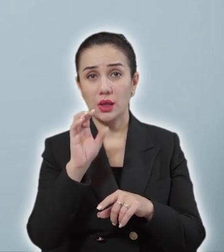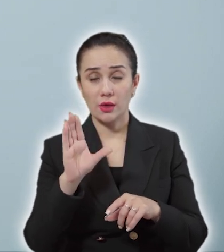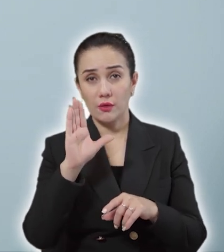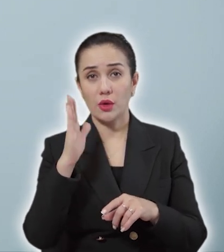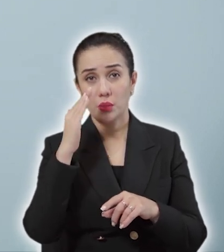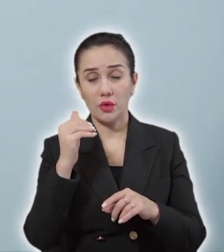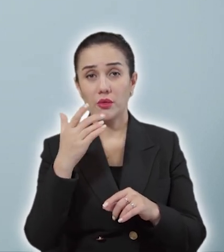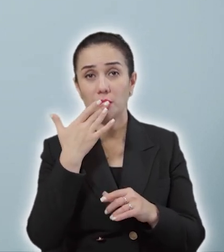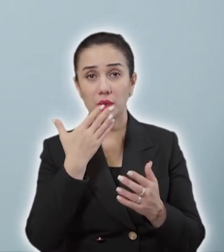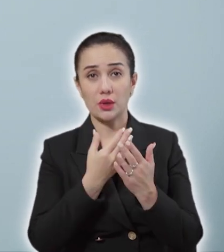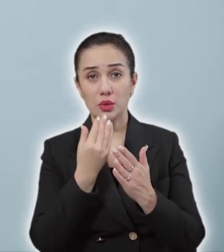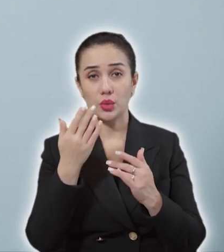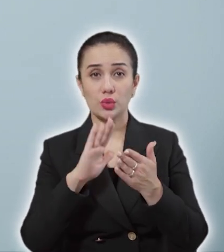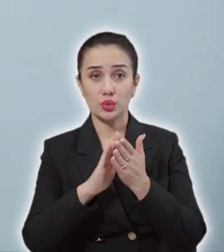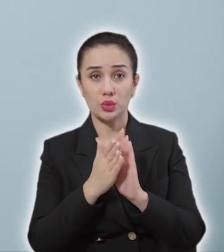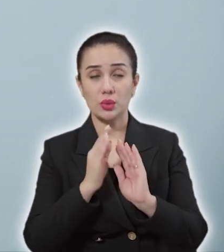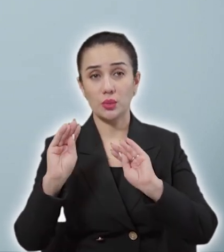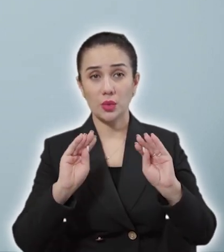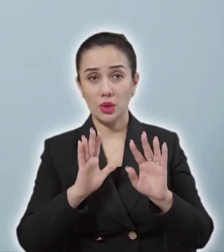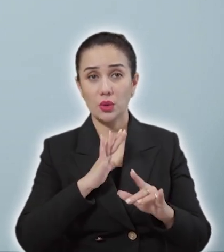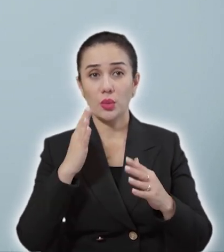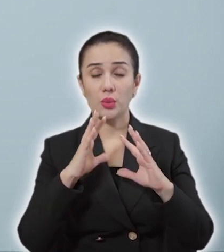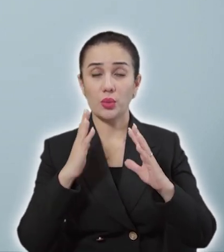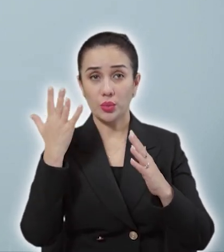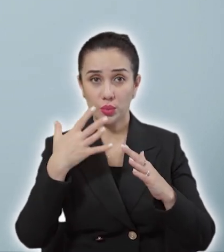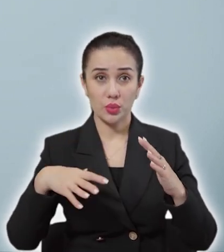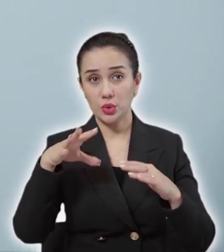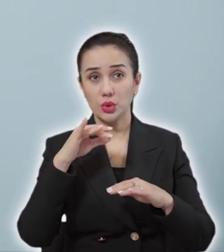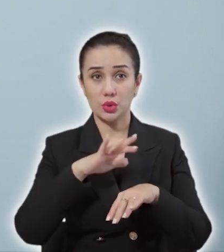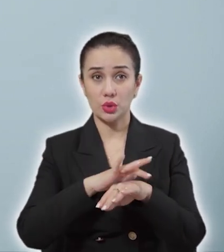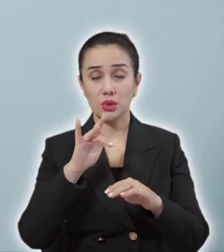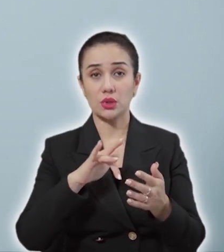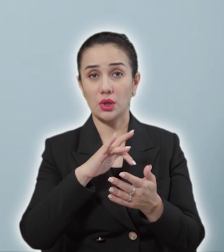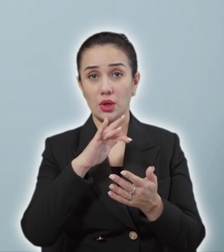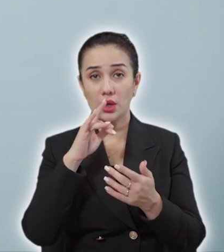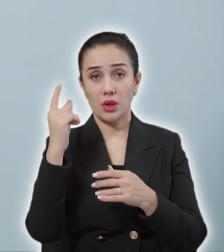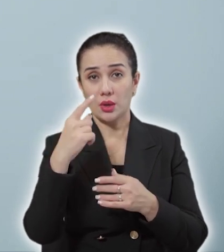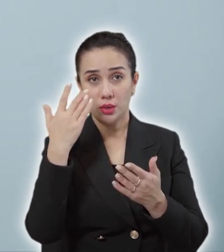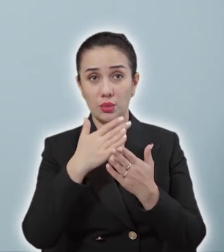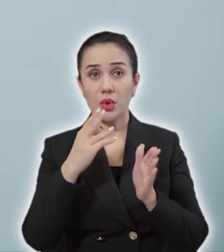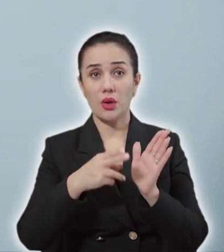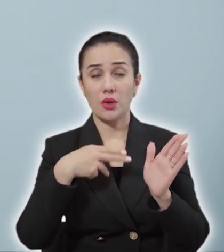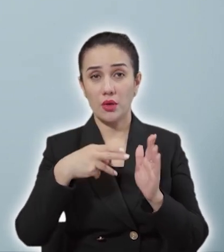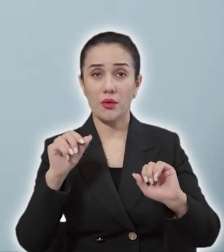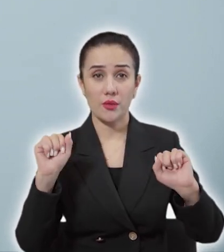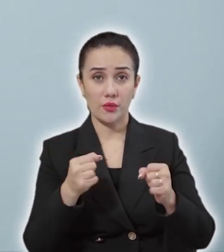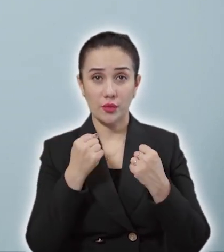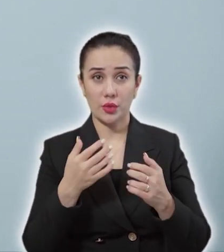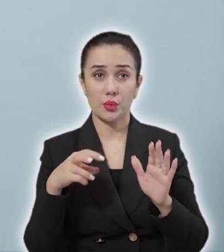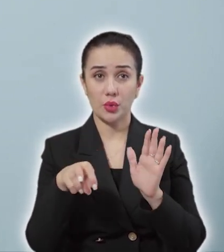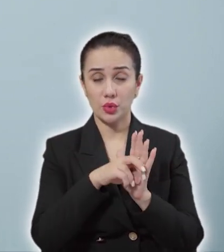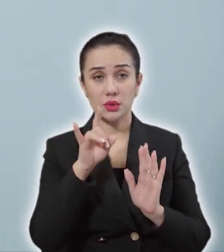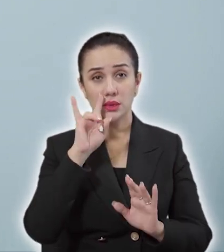qilib, Yevropa va milliy uslublarda bezatilgan. Butun Toshkentni aylanib bo'lganingdan so'ng, Afrosiyob tezyurar